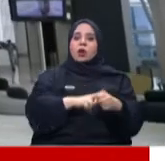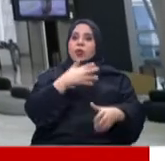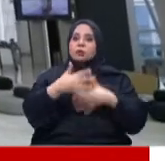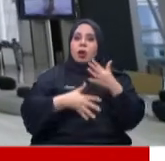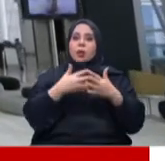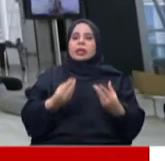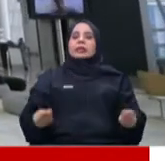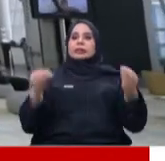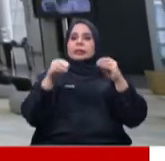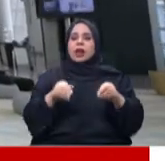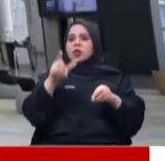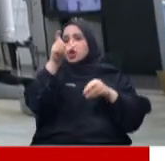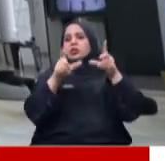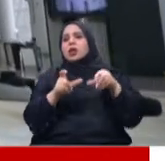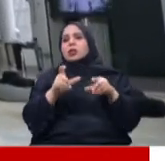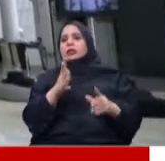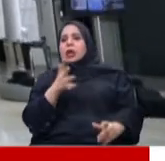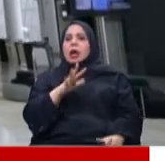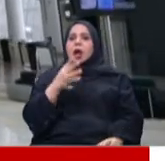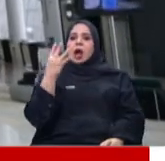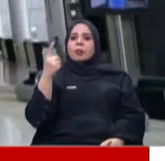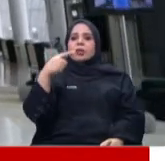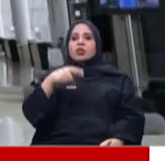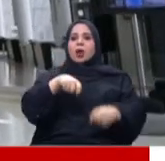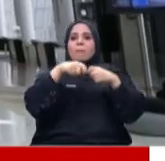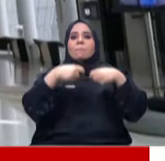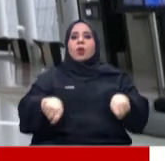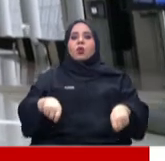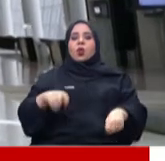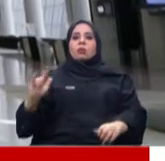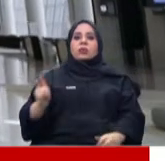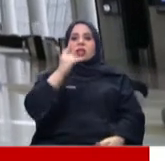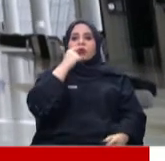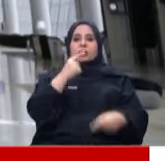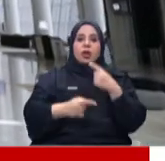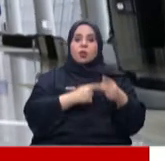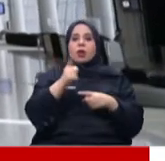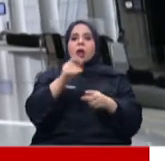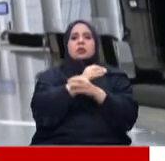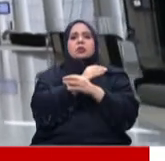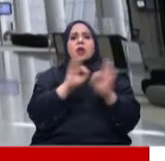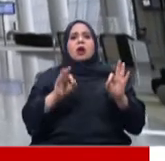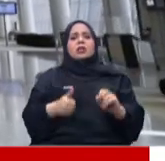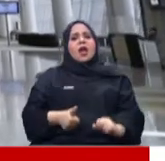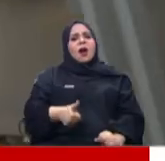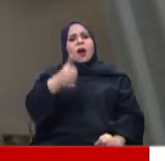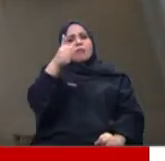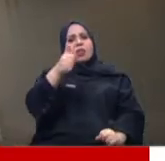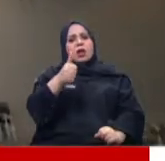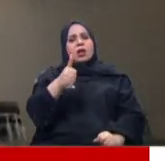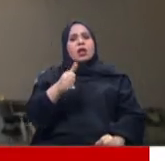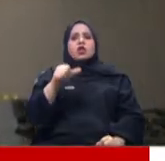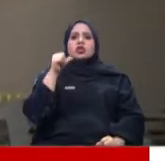لطاقة استيعابية تصل إلى 14 مليون مسافر سنويا ومجهزا بأحدث المعدات